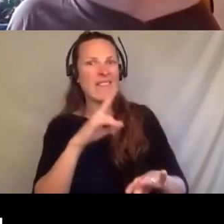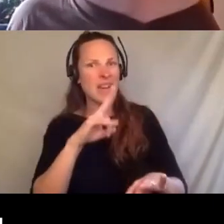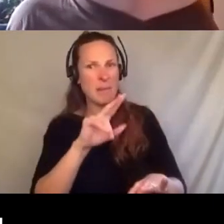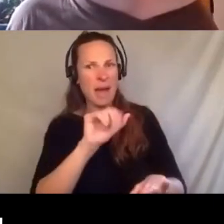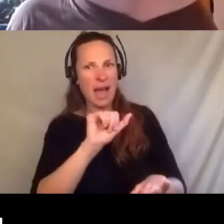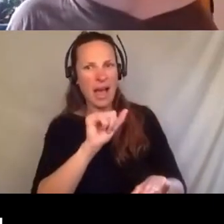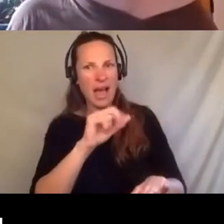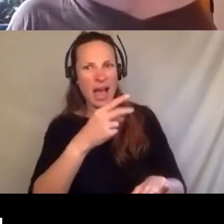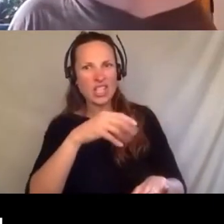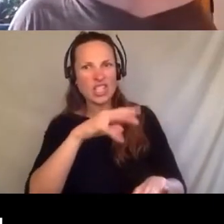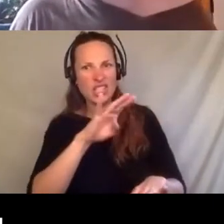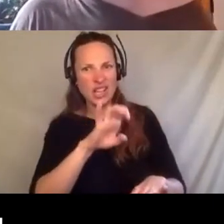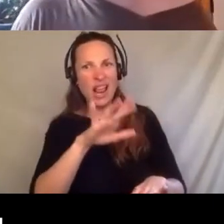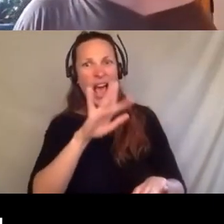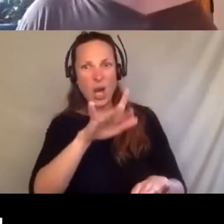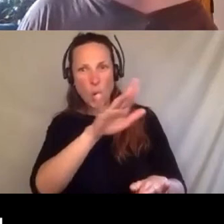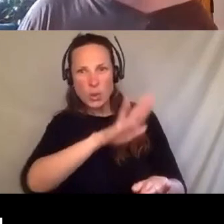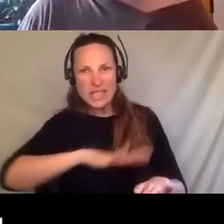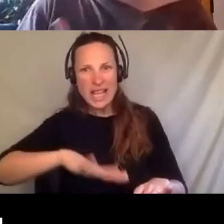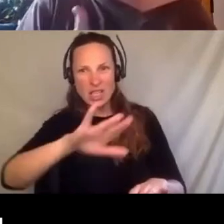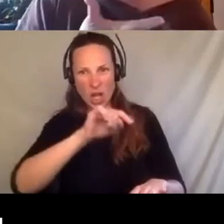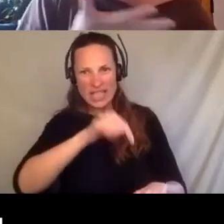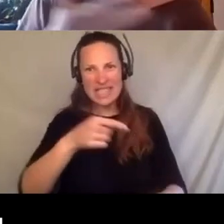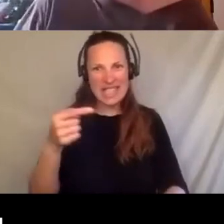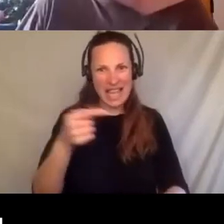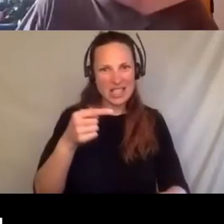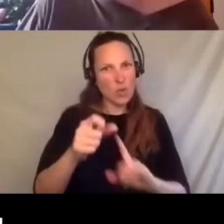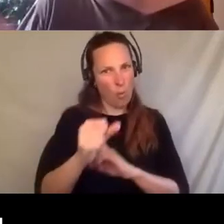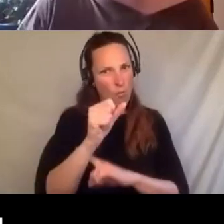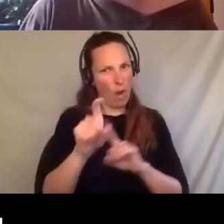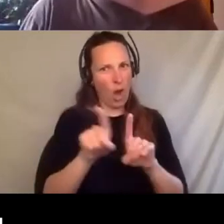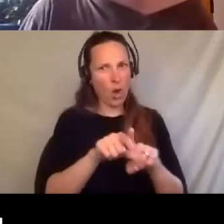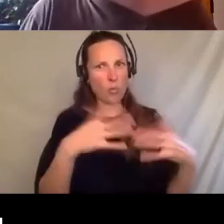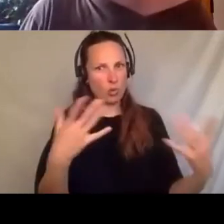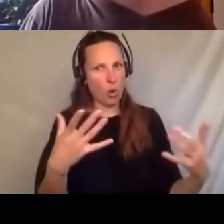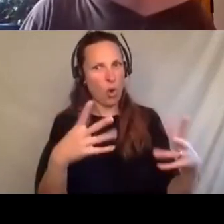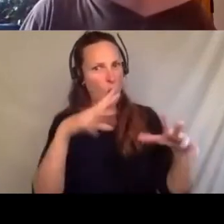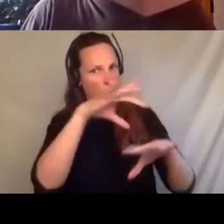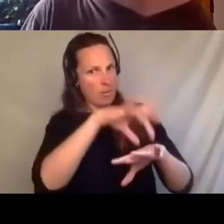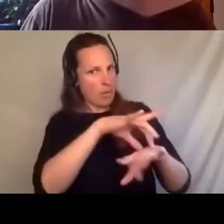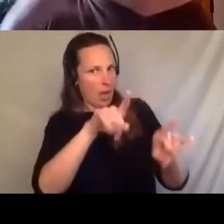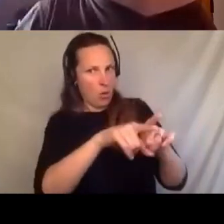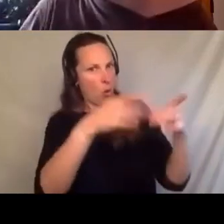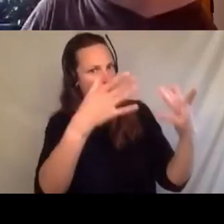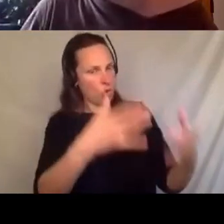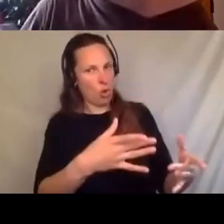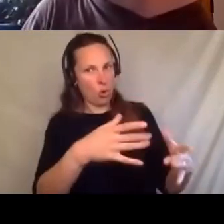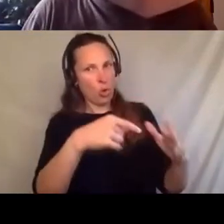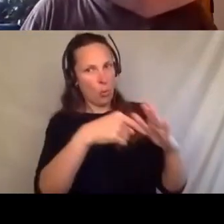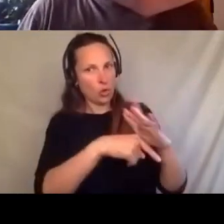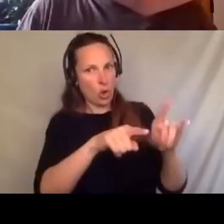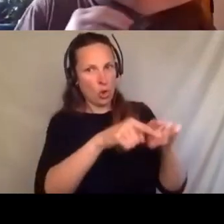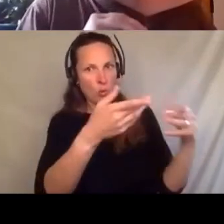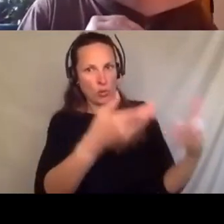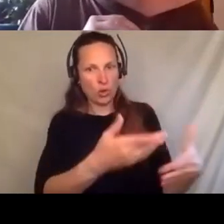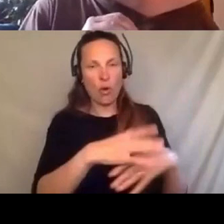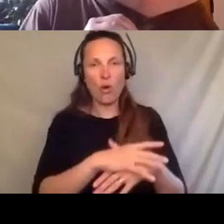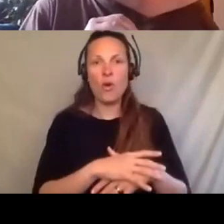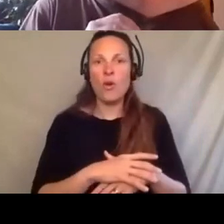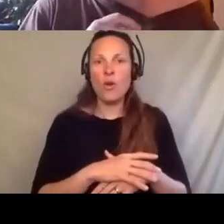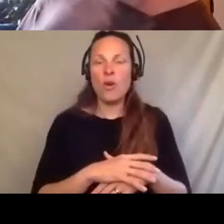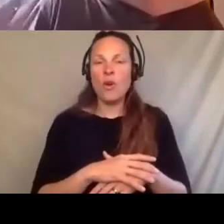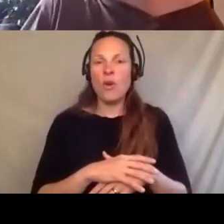majorité des gens à Gatineau, c'est le cas parce que c'est le type de terre qu'on a, le type de sol sur lequel Gatineau est, eh